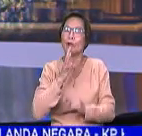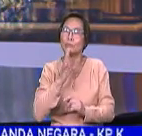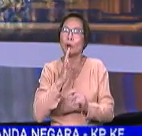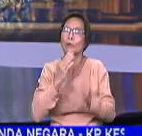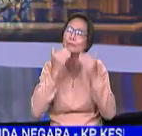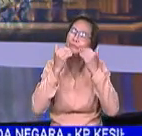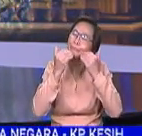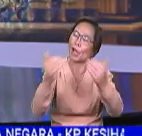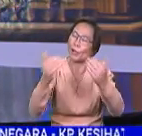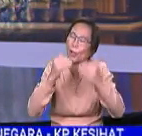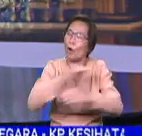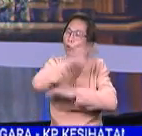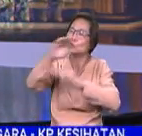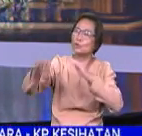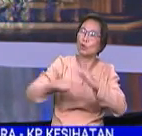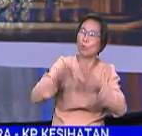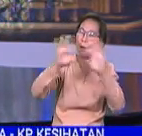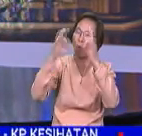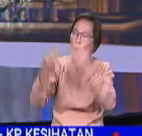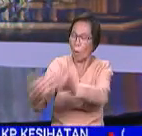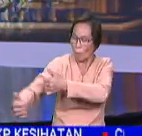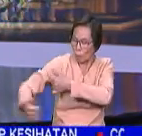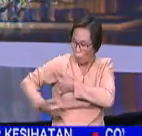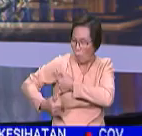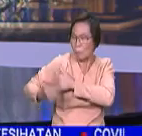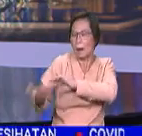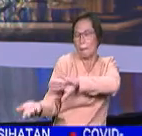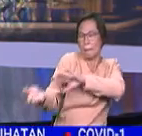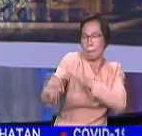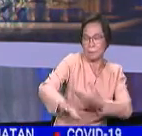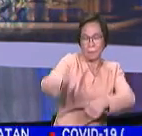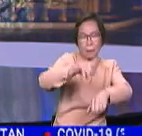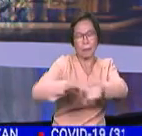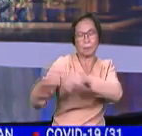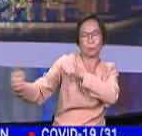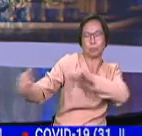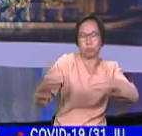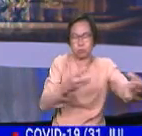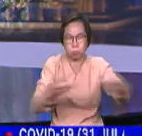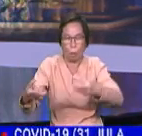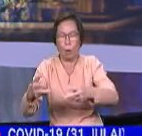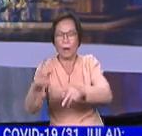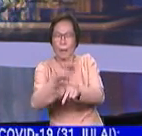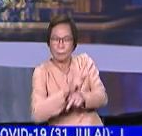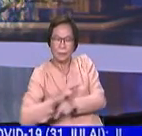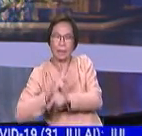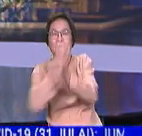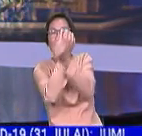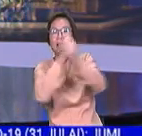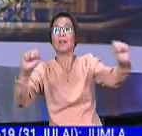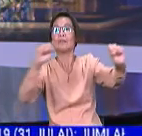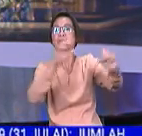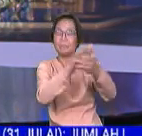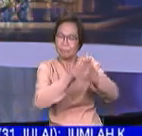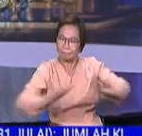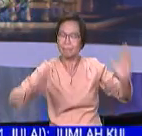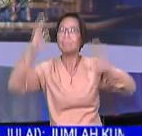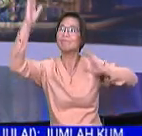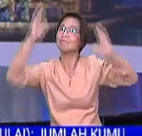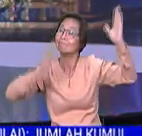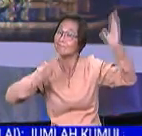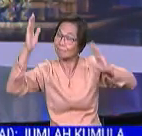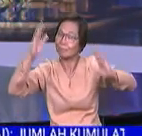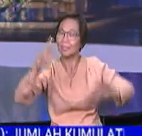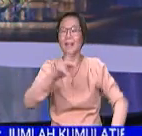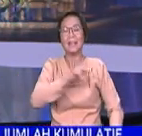kepada seluruh keluarga para pahlawan dan Perwira yang terkorban semasa bertugas dan melindungi kedaulatan serta keselamatan negara